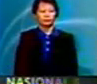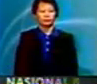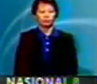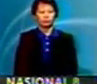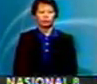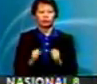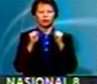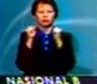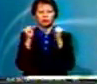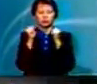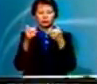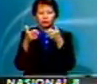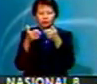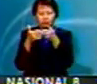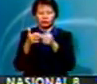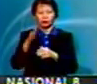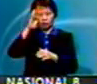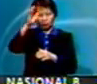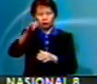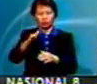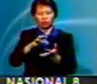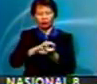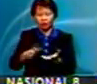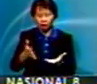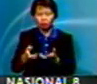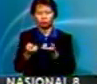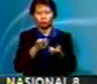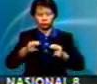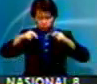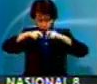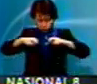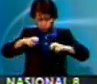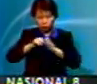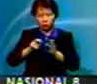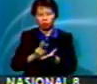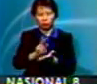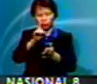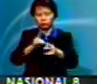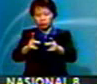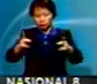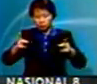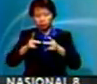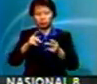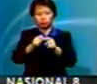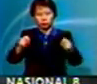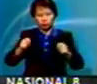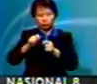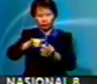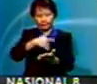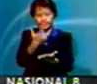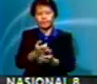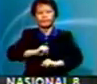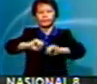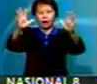Musim sejuk yang bakal tiba tidak lama lagi dijangka menjejaskan usaha siasatan dan pemulihan di lokasi nahas pesawat